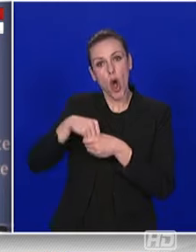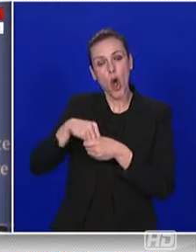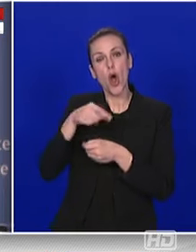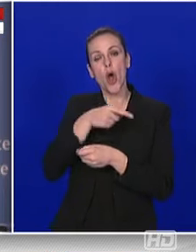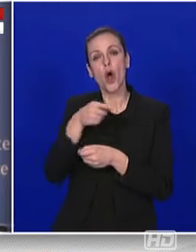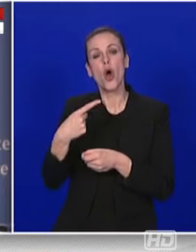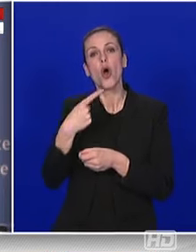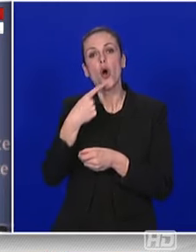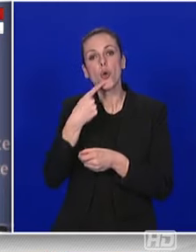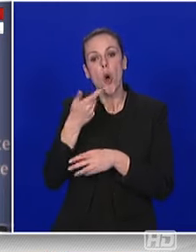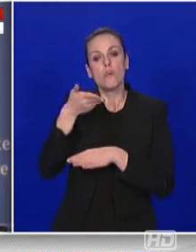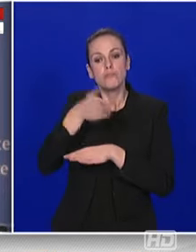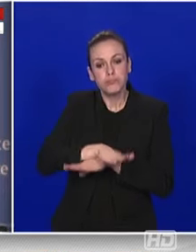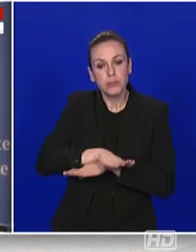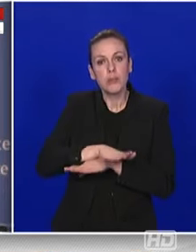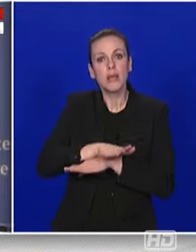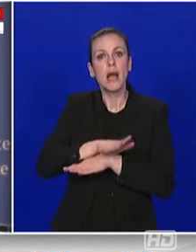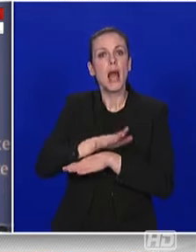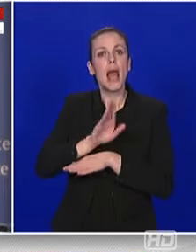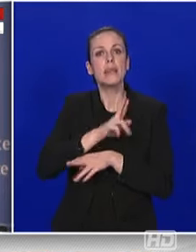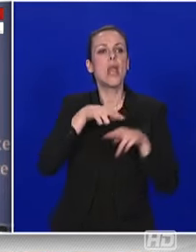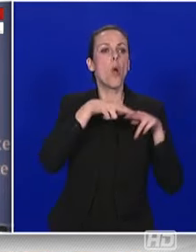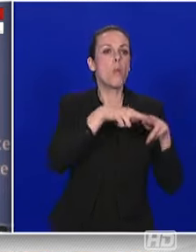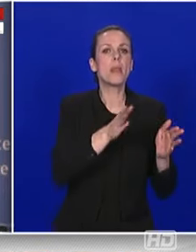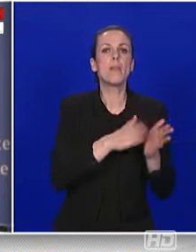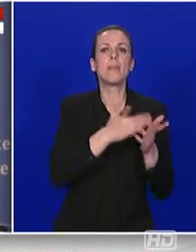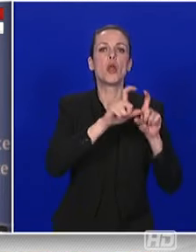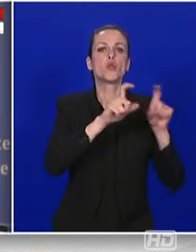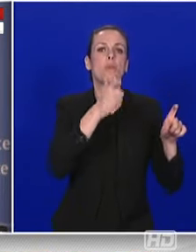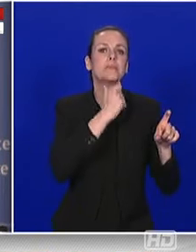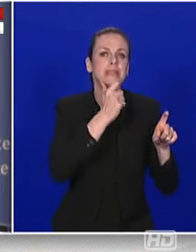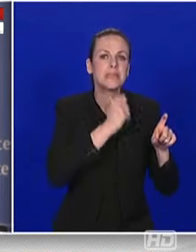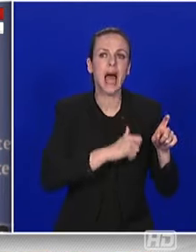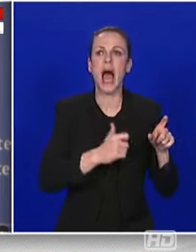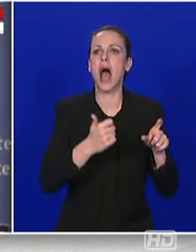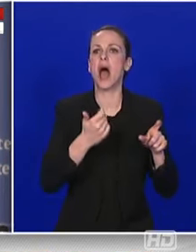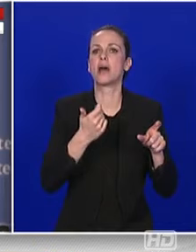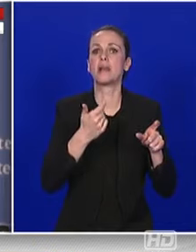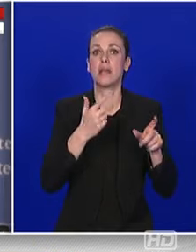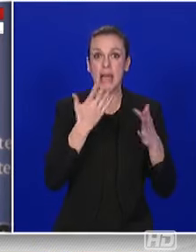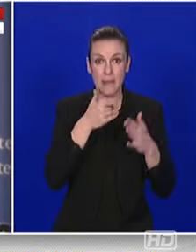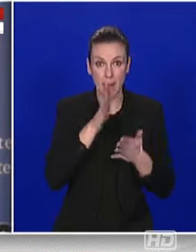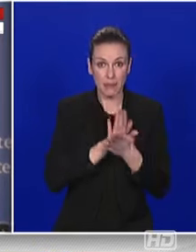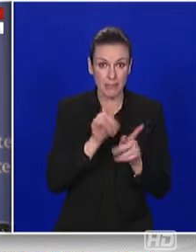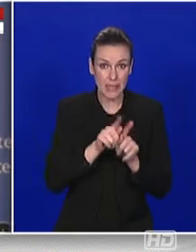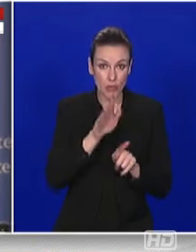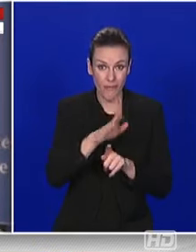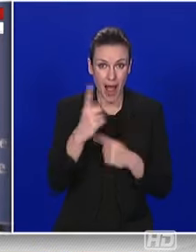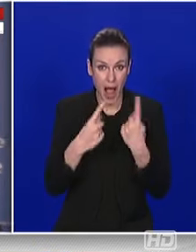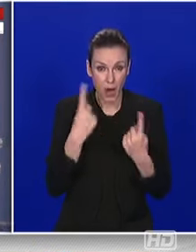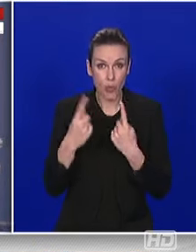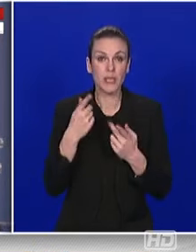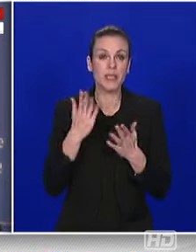su preminuli izvan bolnica, primjerice u domovima za starije, koliko uopće takvih slučajeva imamo da je došlo do